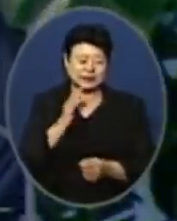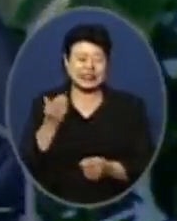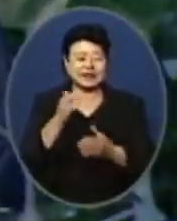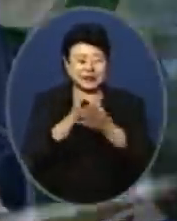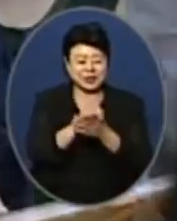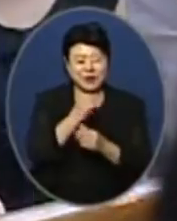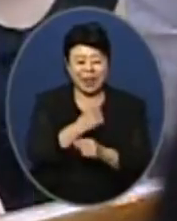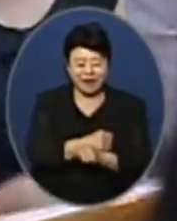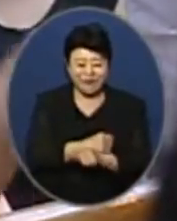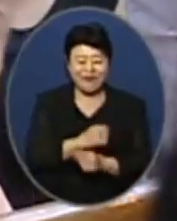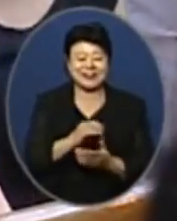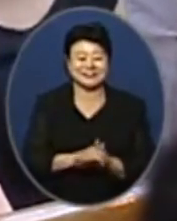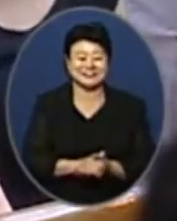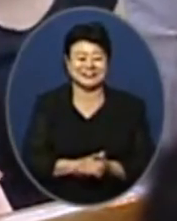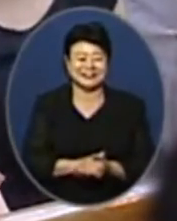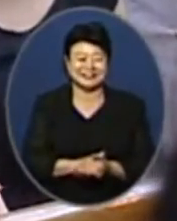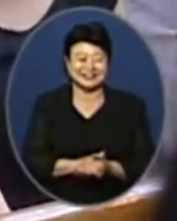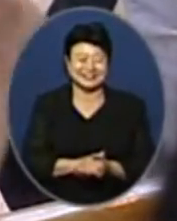되시라고 기도했고